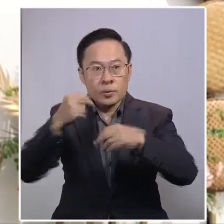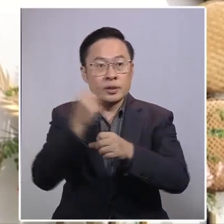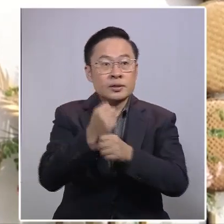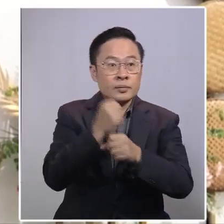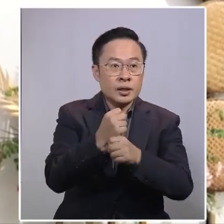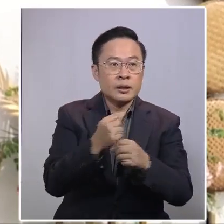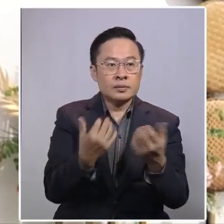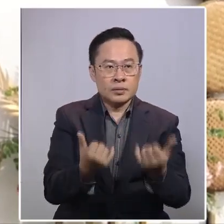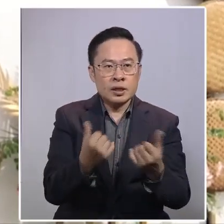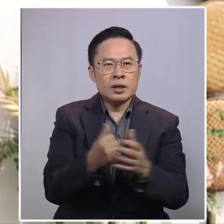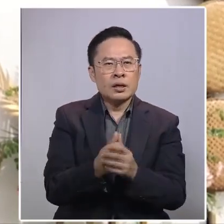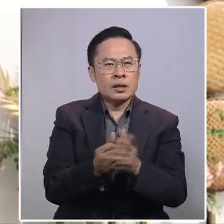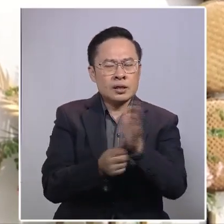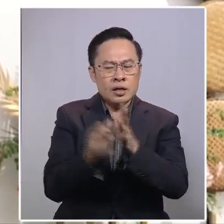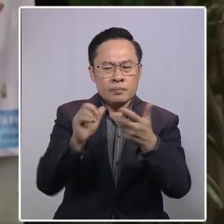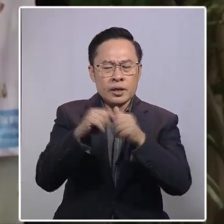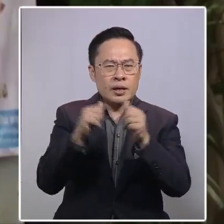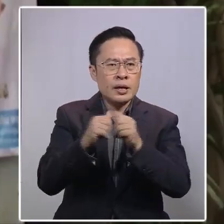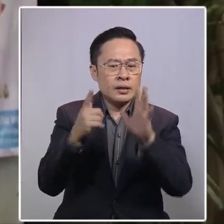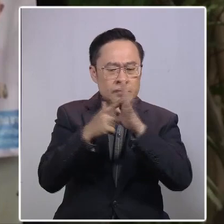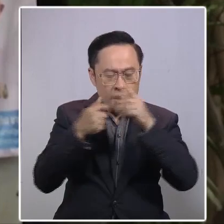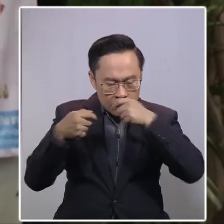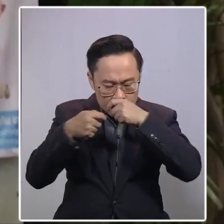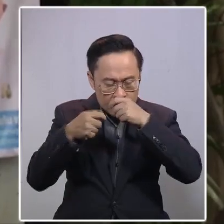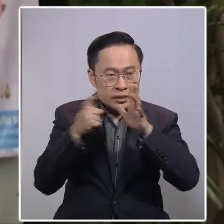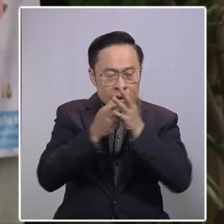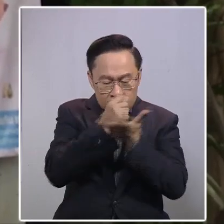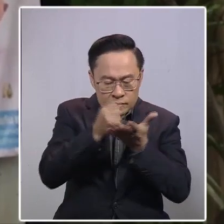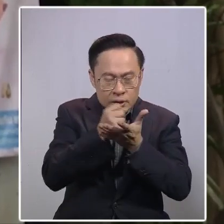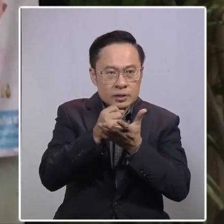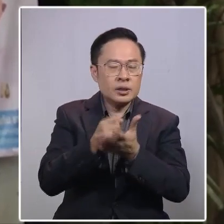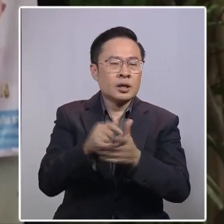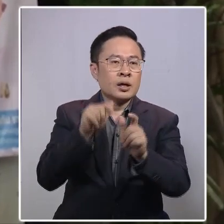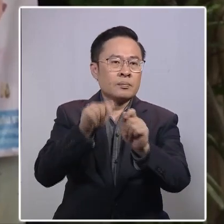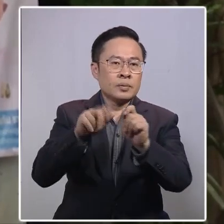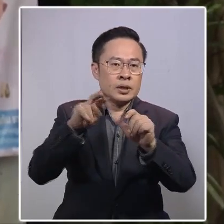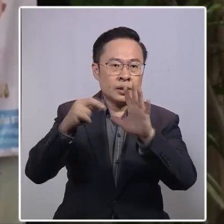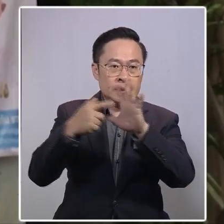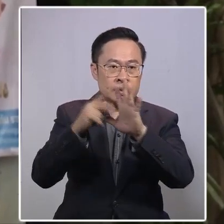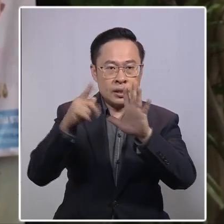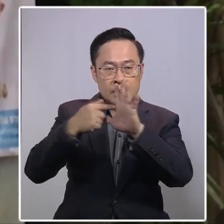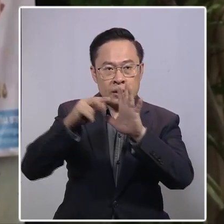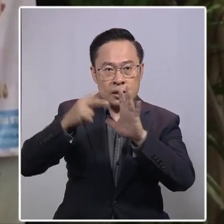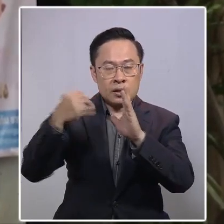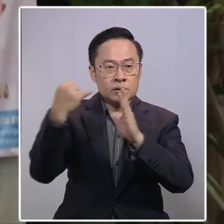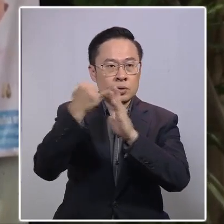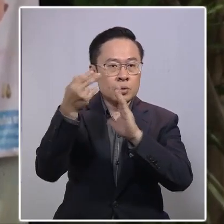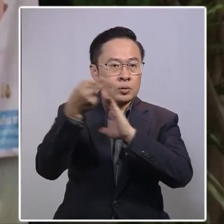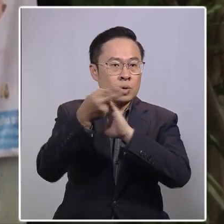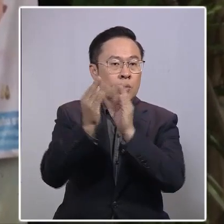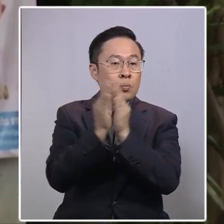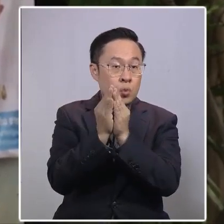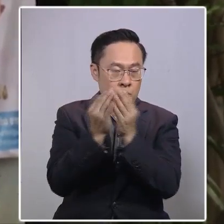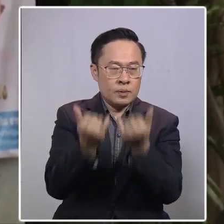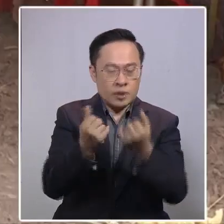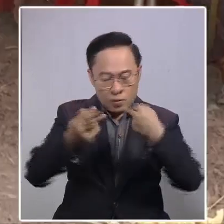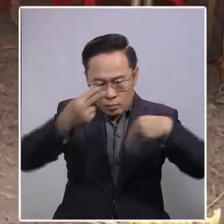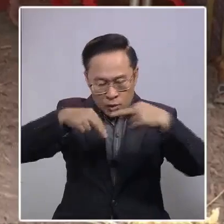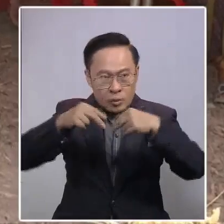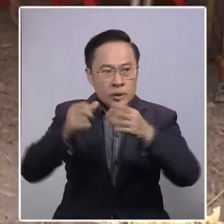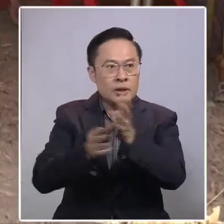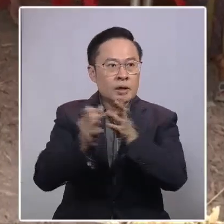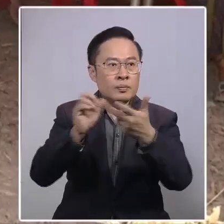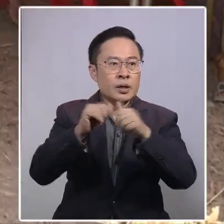ประเด็นการแก้ไขปัญหายาเสพติดที่บ้านภูดินทองอำเภอนากลางจังหวัดหนองบัวลำภูรับฟังการนำเสนอผลการดำเนินงานป้